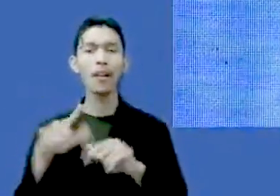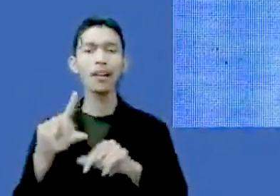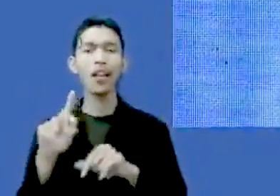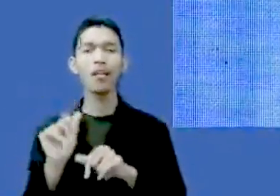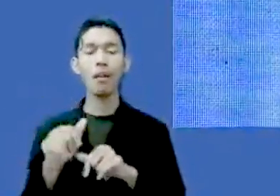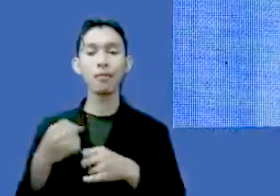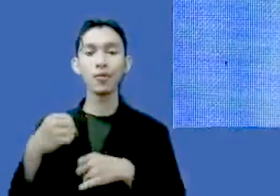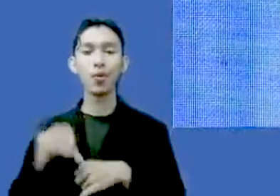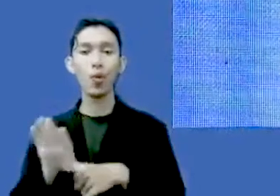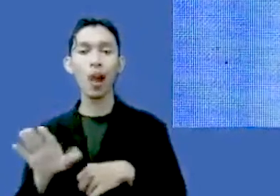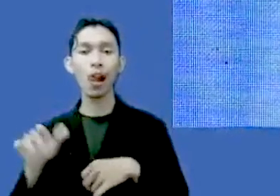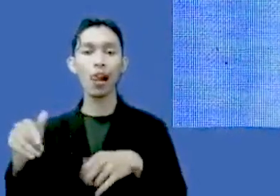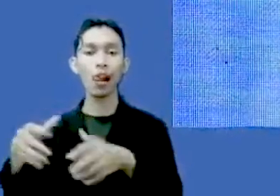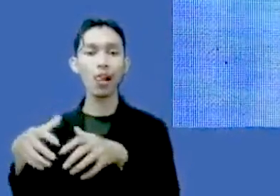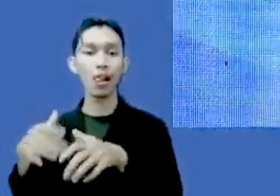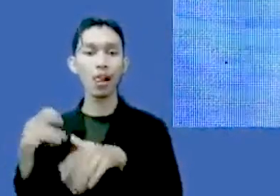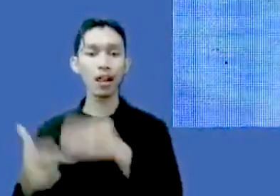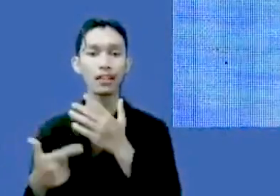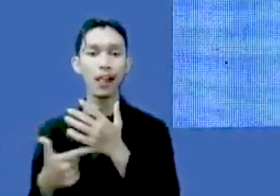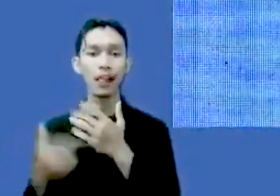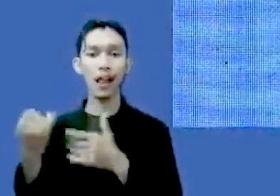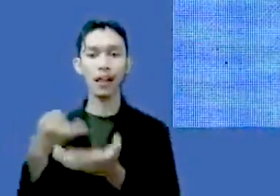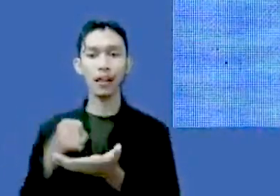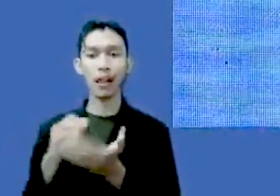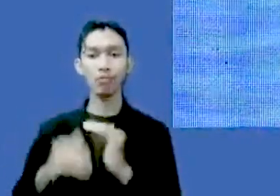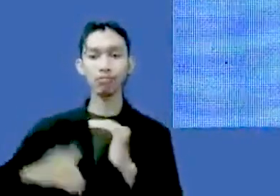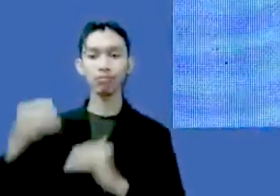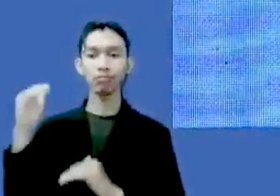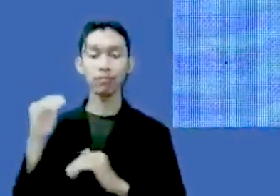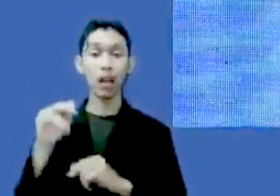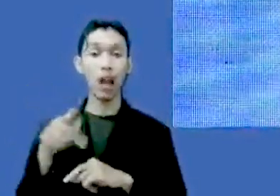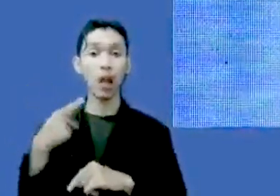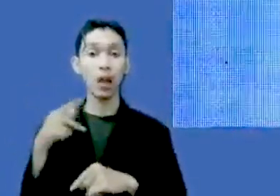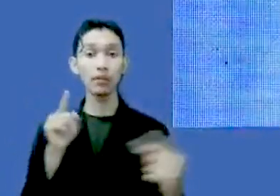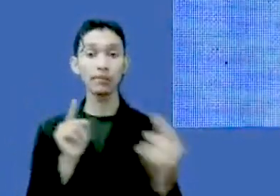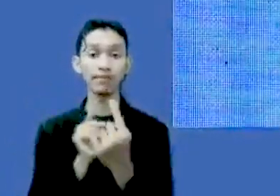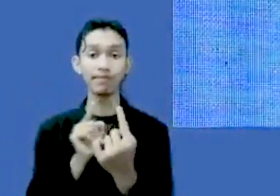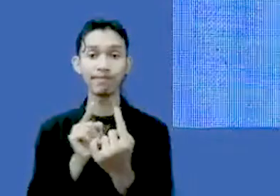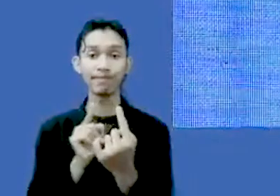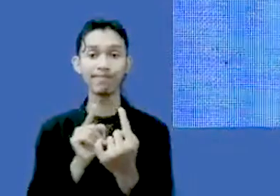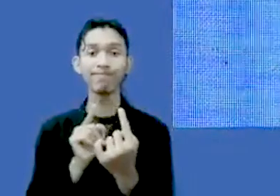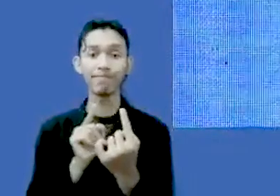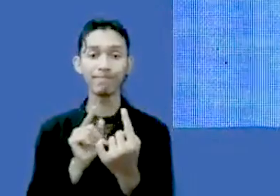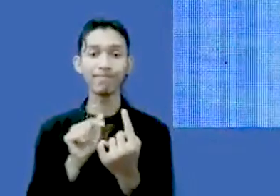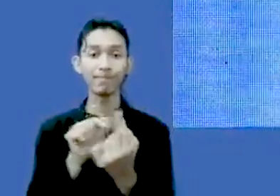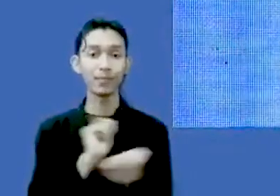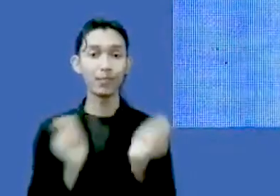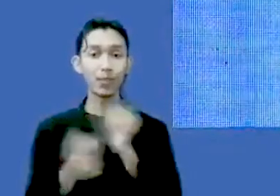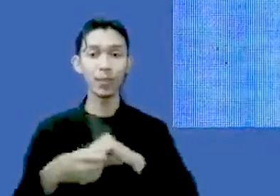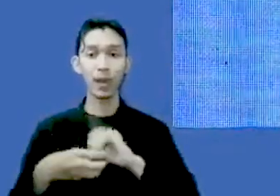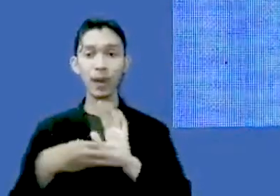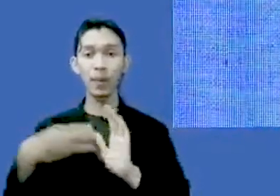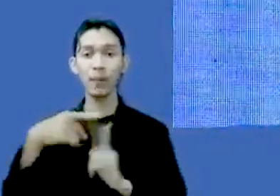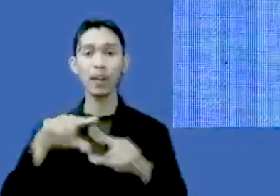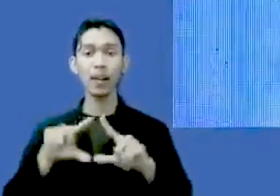digitalnya dengan nilai yang sangat tinggi ketika kita berhadapan dengan metaforce disitu ada virtual